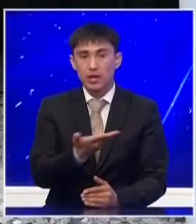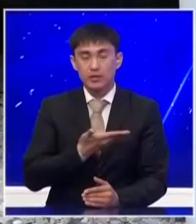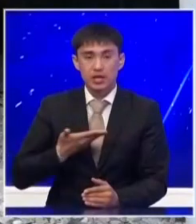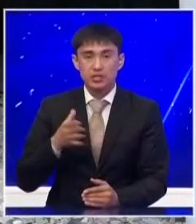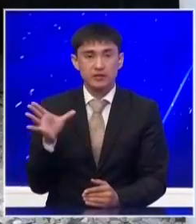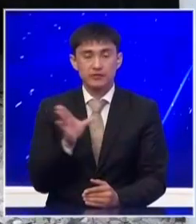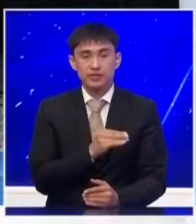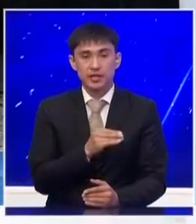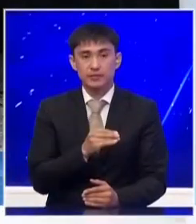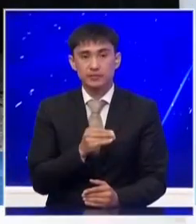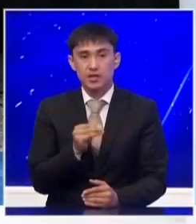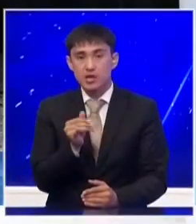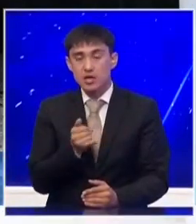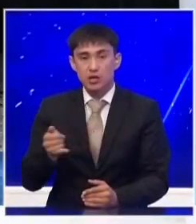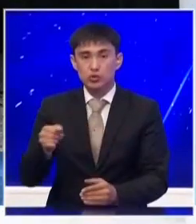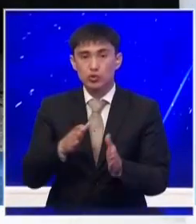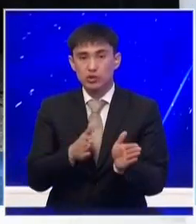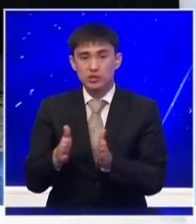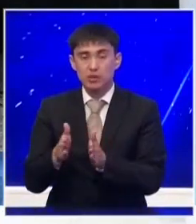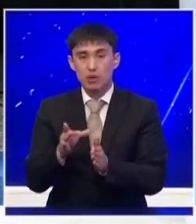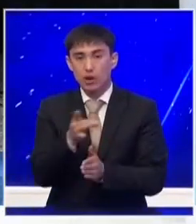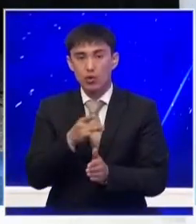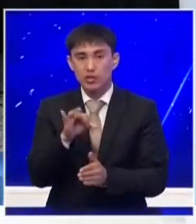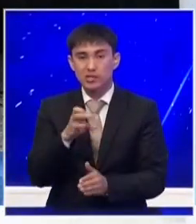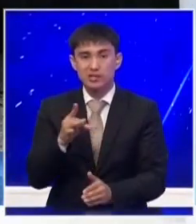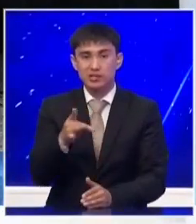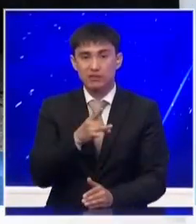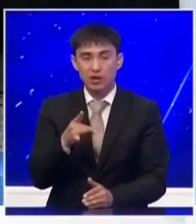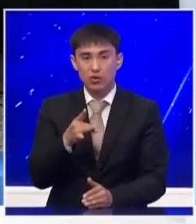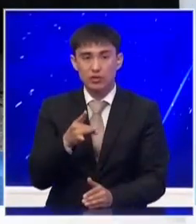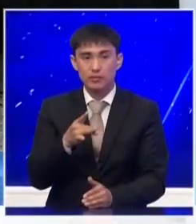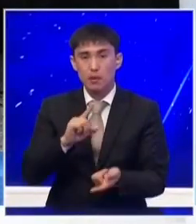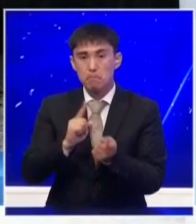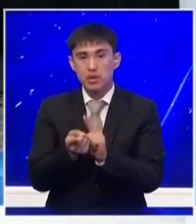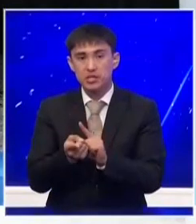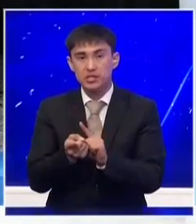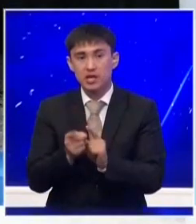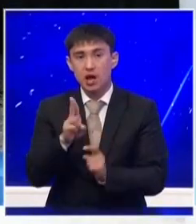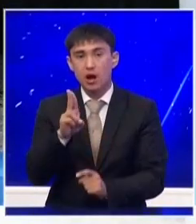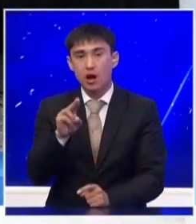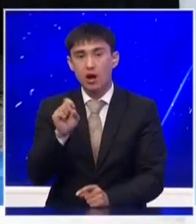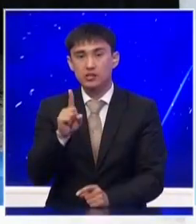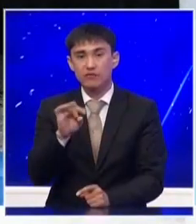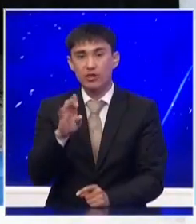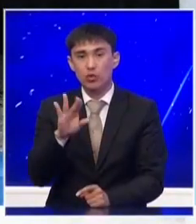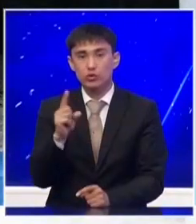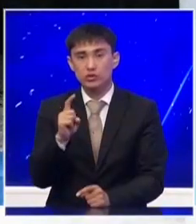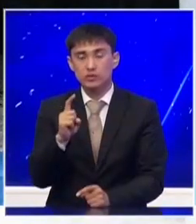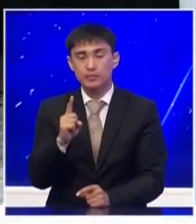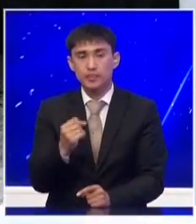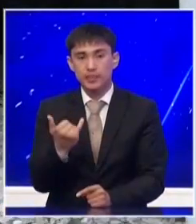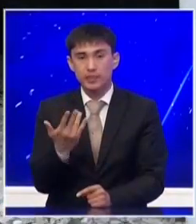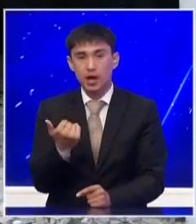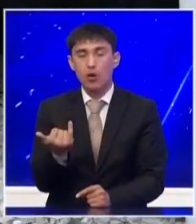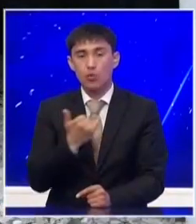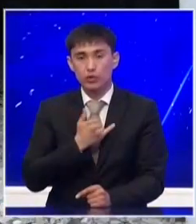все ирригационные системы района Искельдинского района перешли в ведение Казводхоза. Да, у